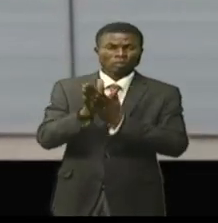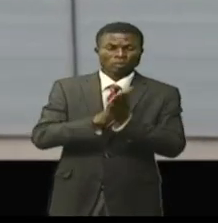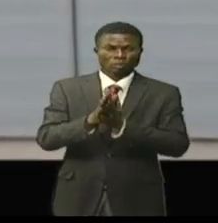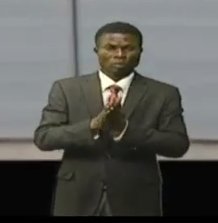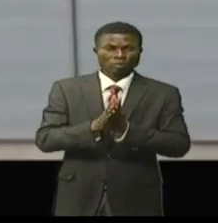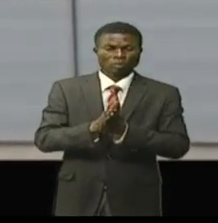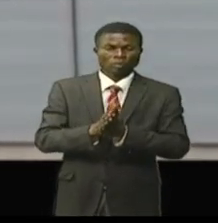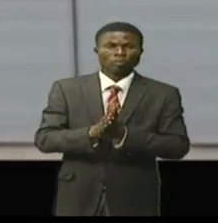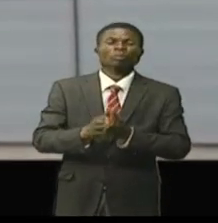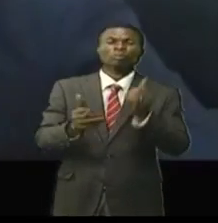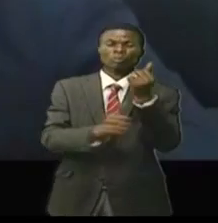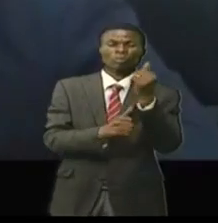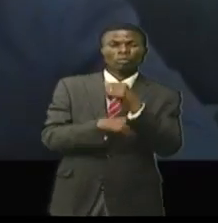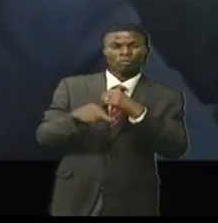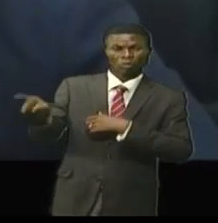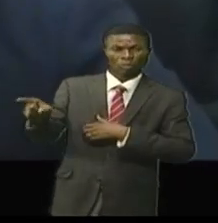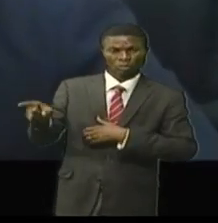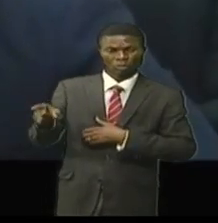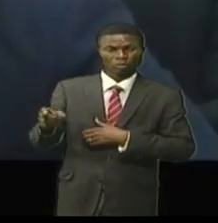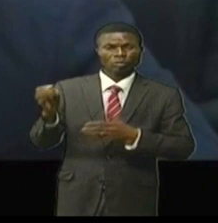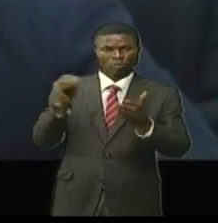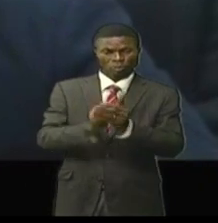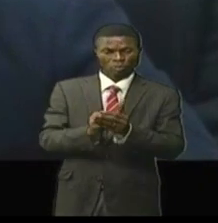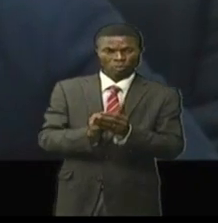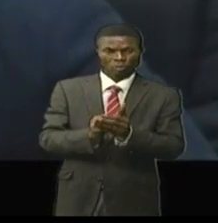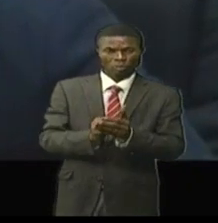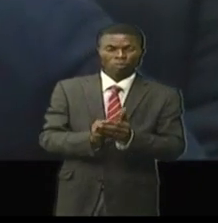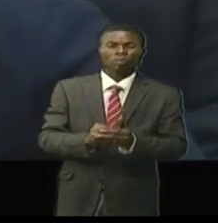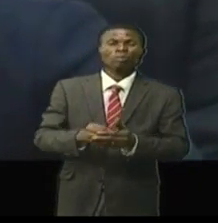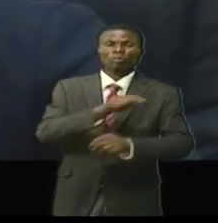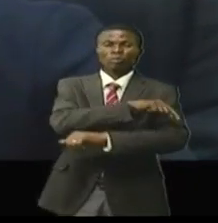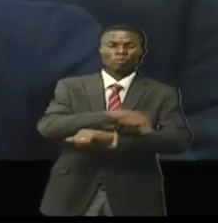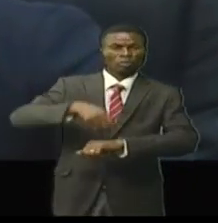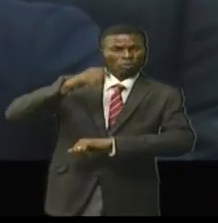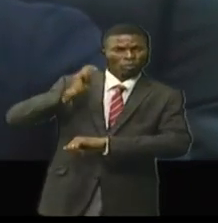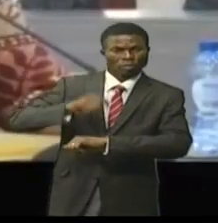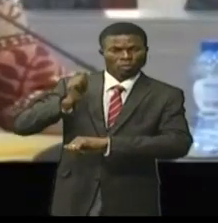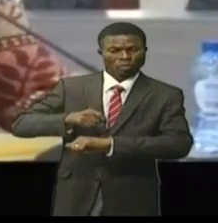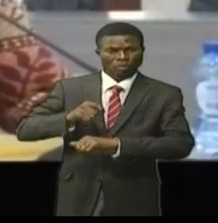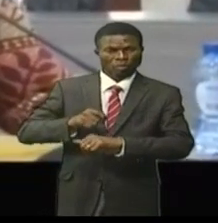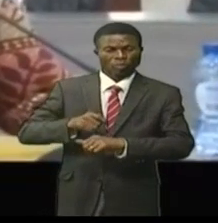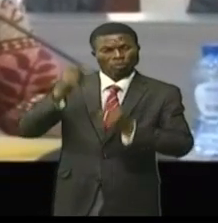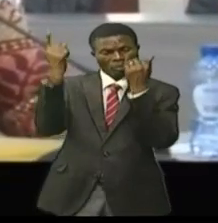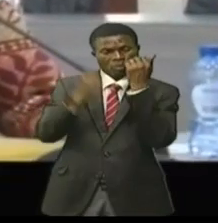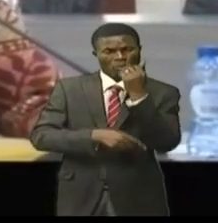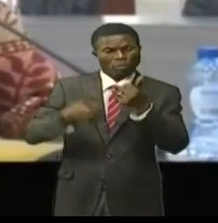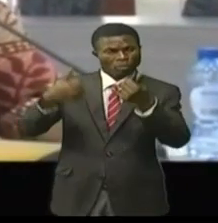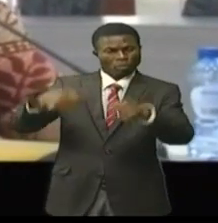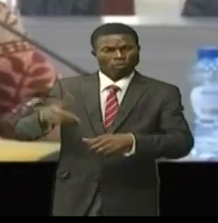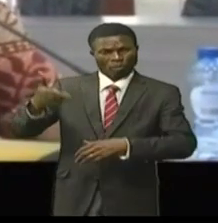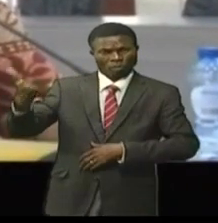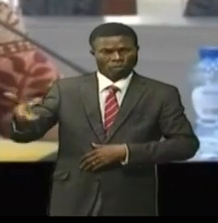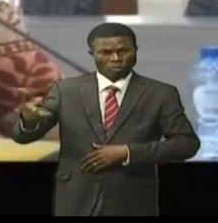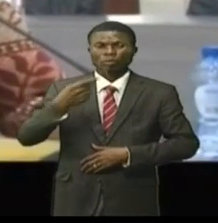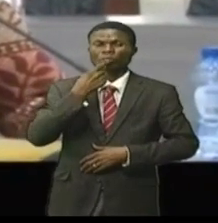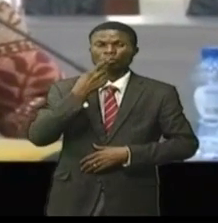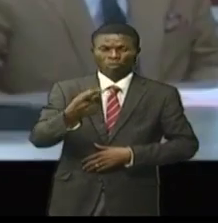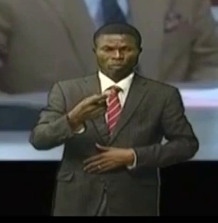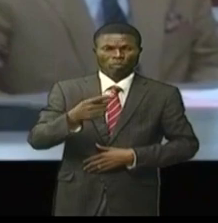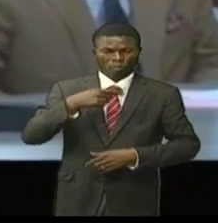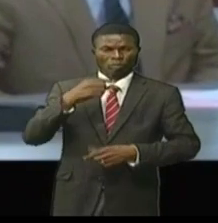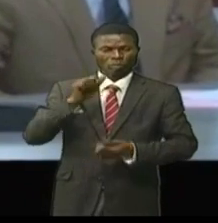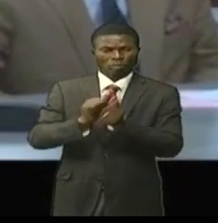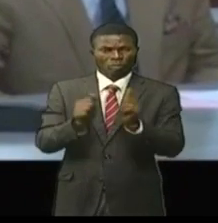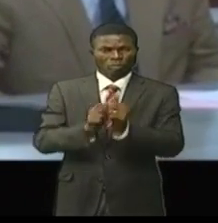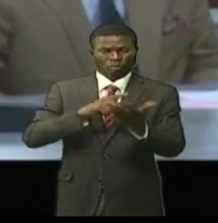les justiciables qui sont encore sous l'empire du parquet que ceux déjà condamnés, a-t-elle ajouté. En dépit de son